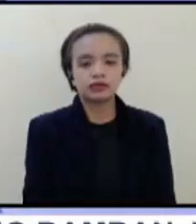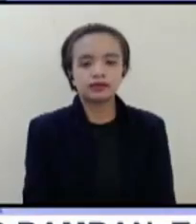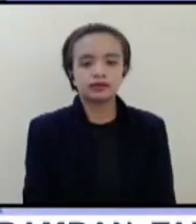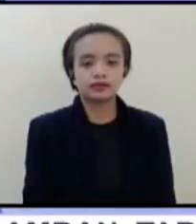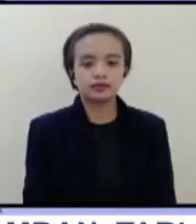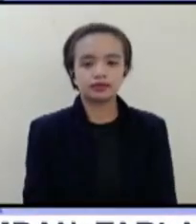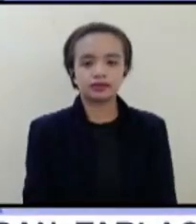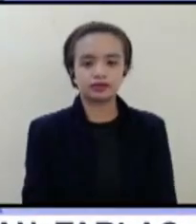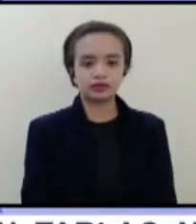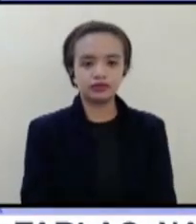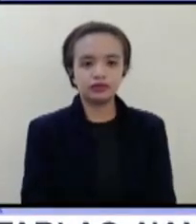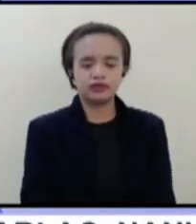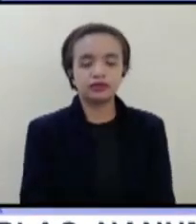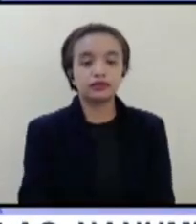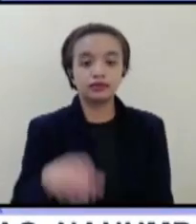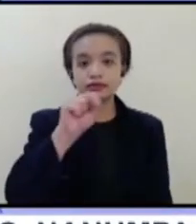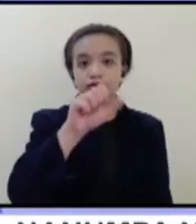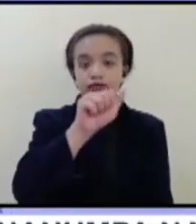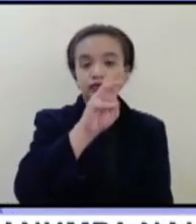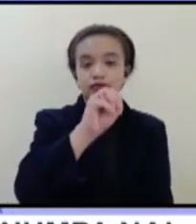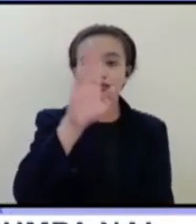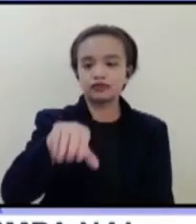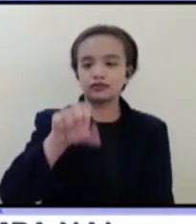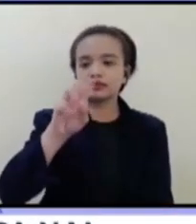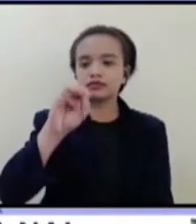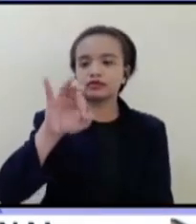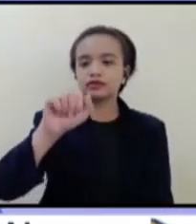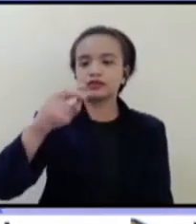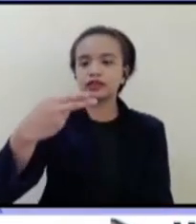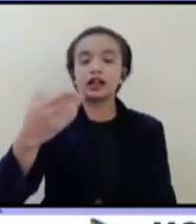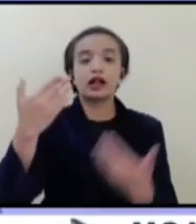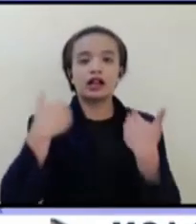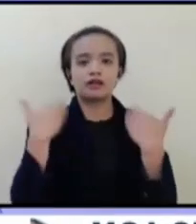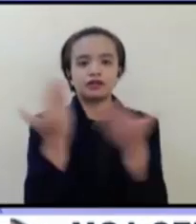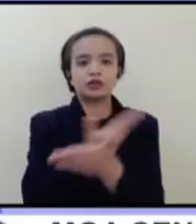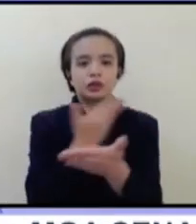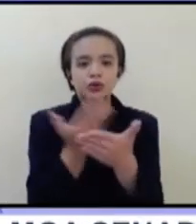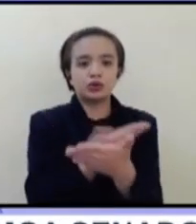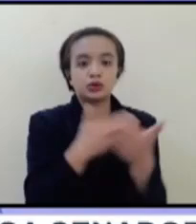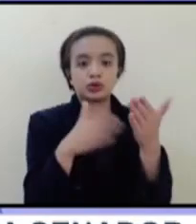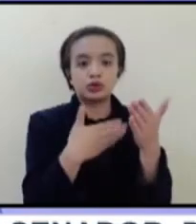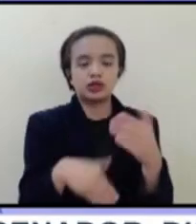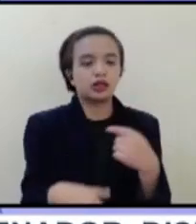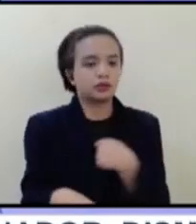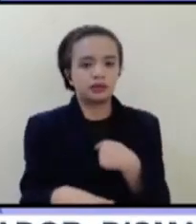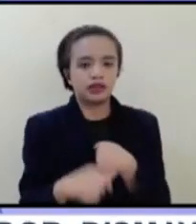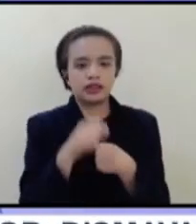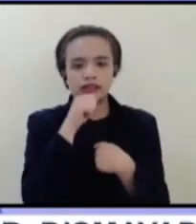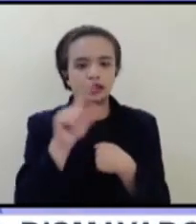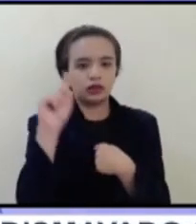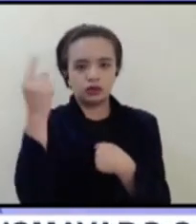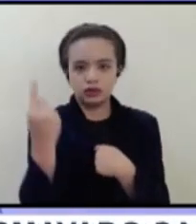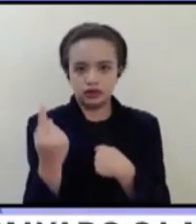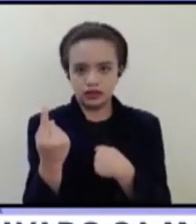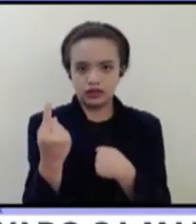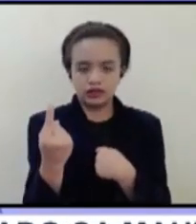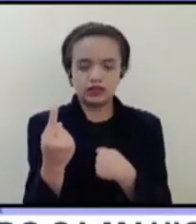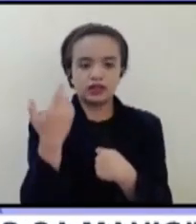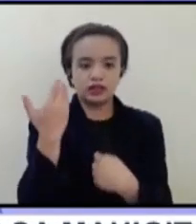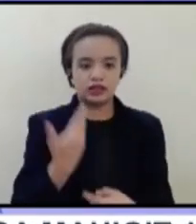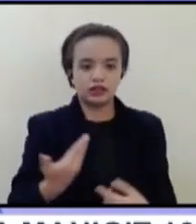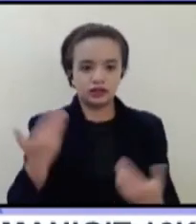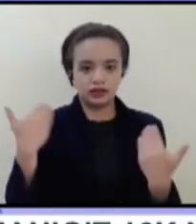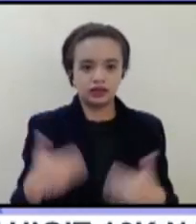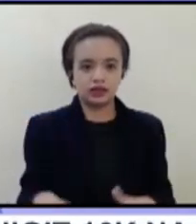Sam Smith mag-release ng bagong version ng kanyang hit song na I'm Not the Only One kasama ang South